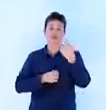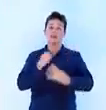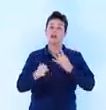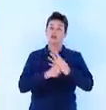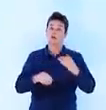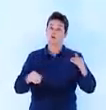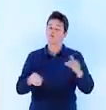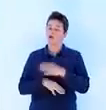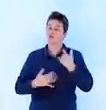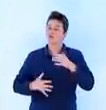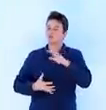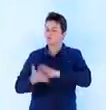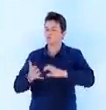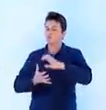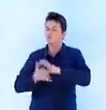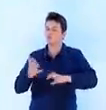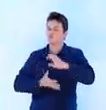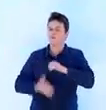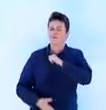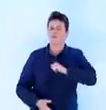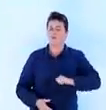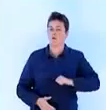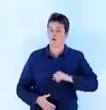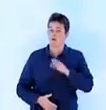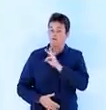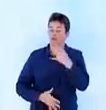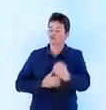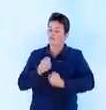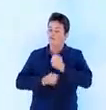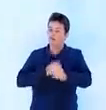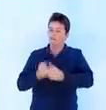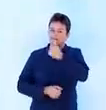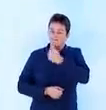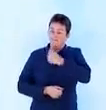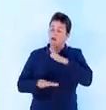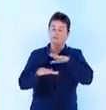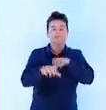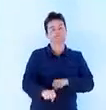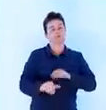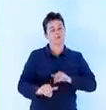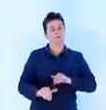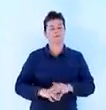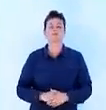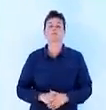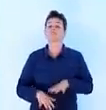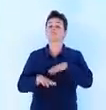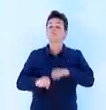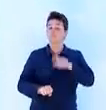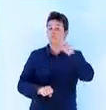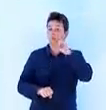dû affronter des crises d'une violence inouïe, elle a souffert, mais elle a tenu la France. Elle a tenu parce que nous avons